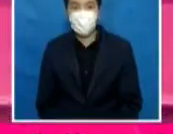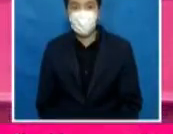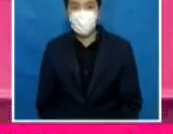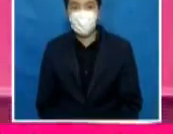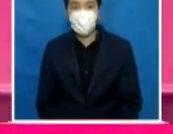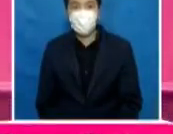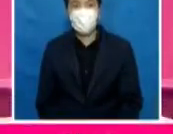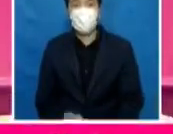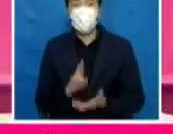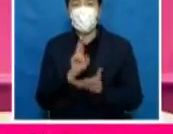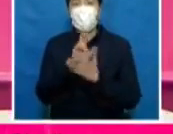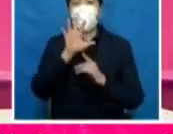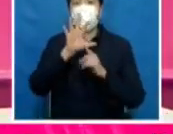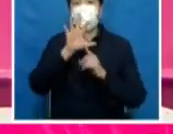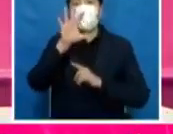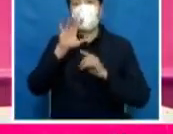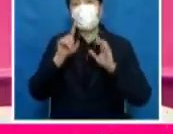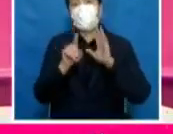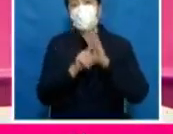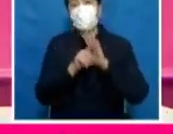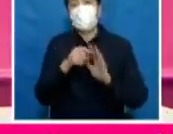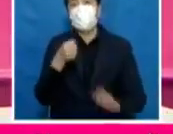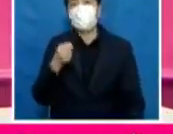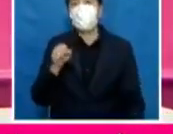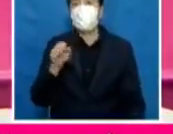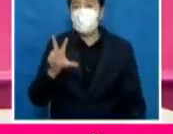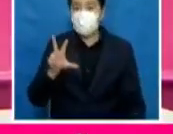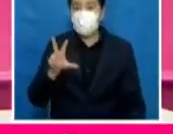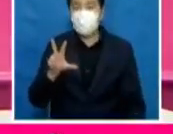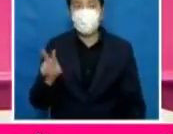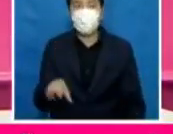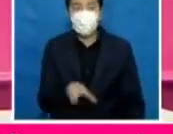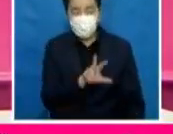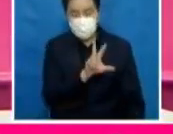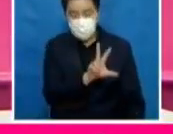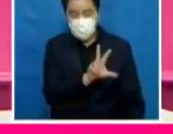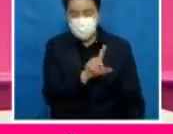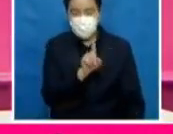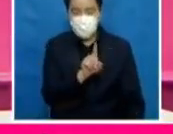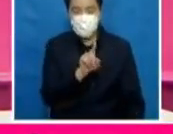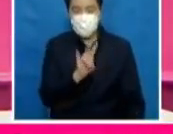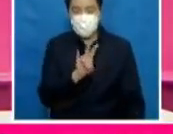อันดับที่5หมุนครั้งที่13เลขที่ออก